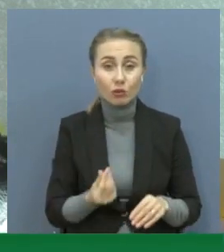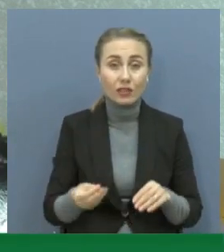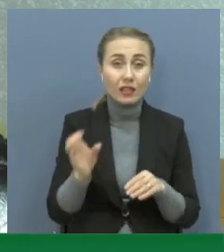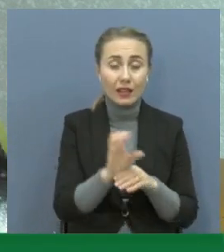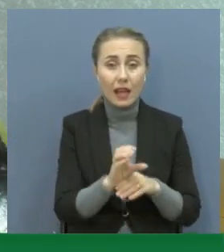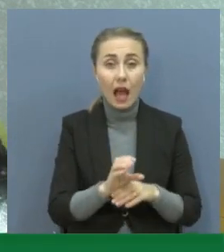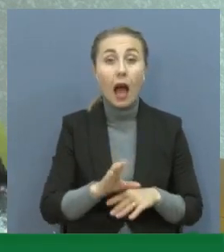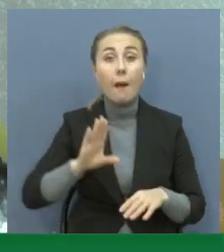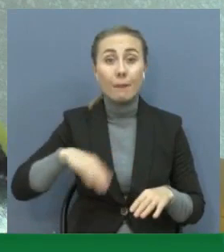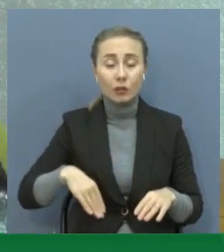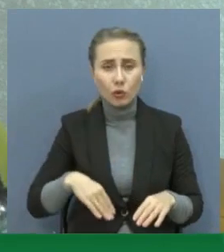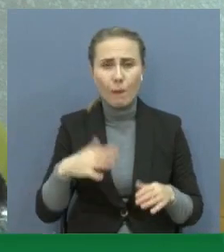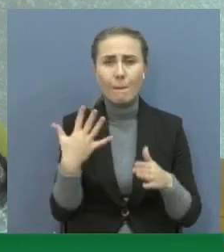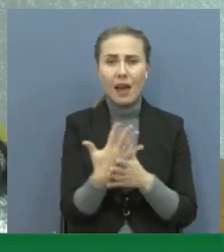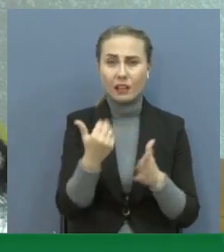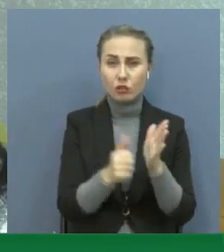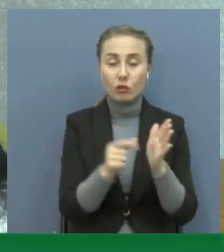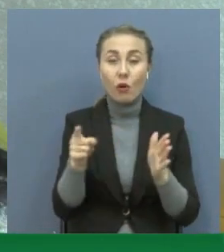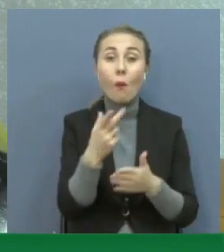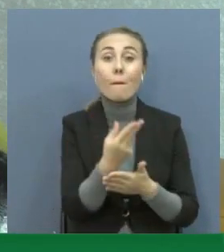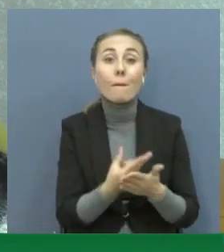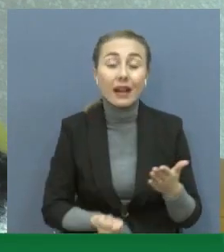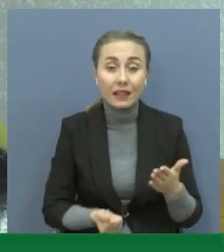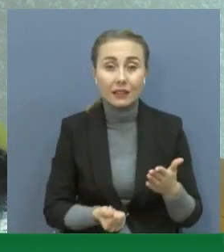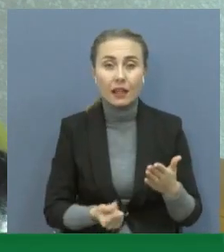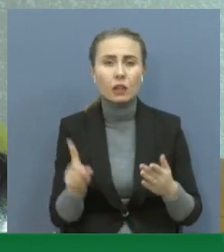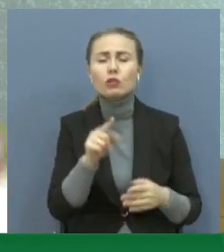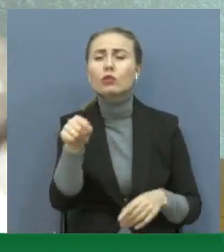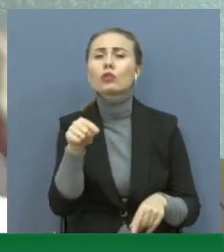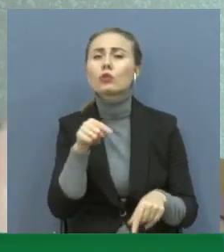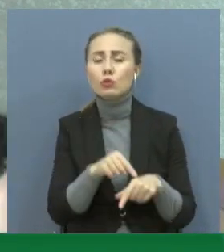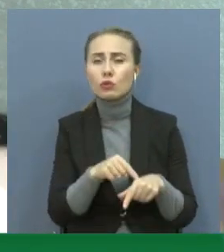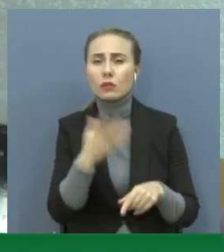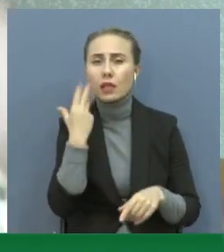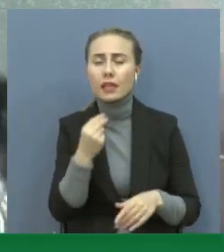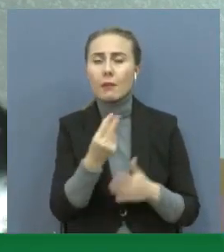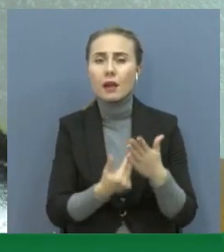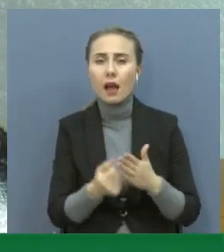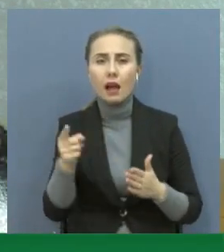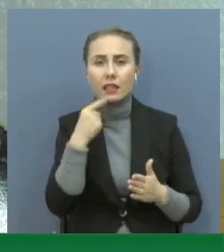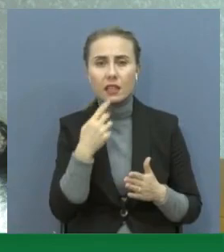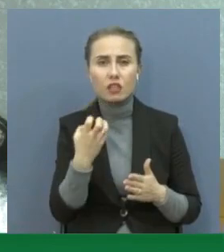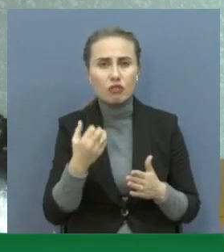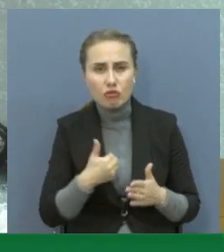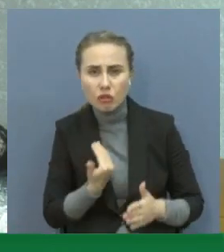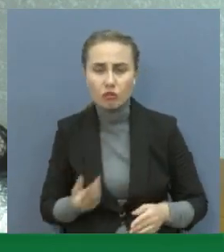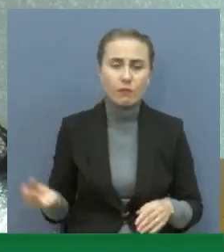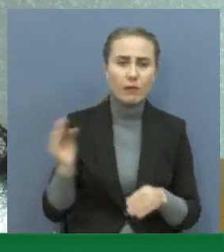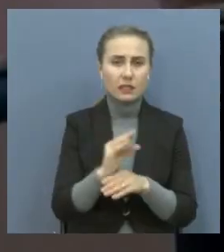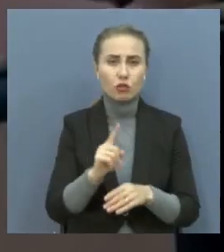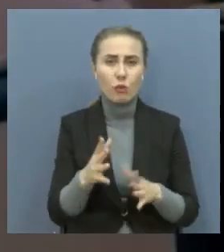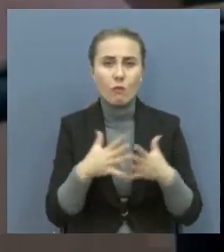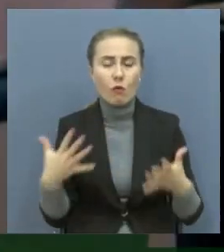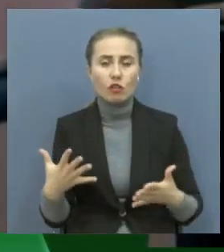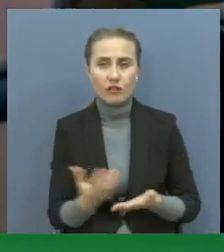начинает проигрывать. Когда я у своих подростков спрашиваю, что ты чувствуешь, когда проигрываешь, они говорят, я хочу еще поставить, чтобы еще больше